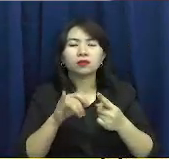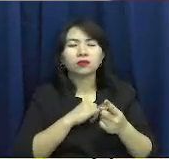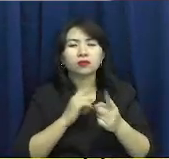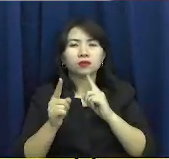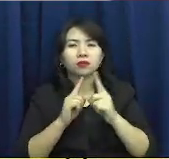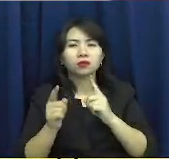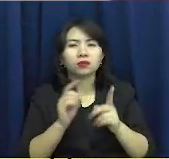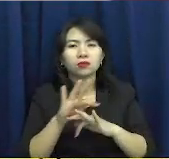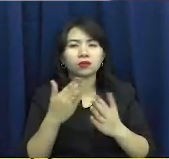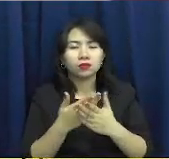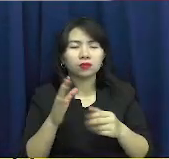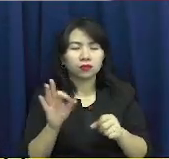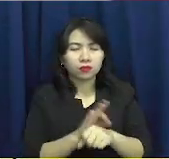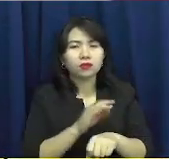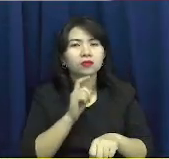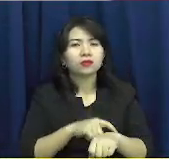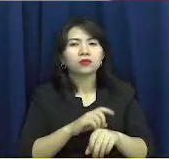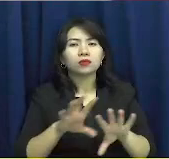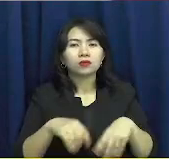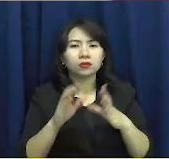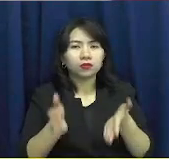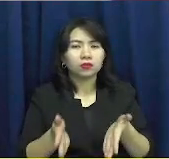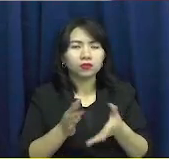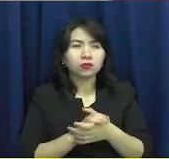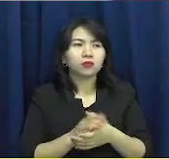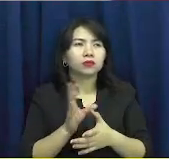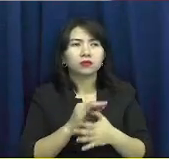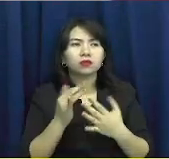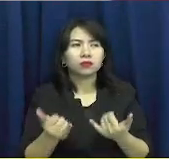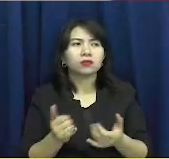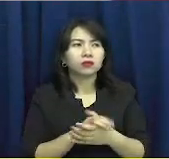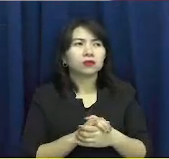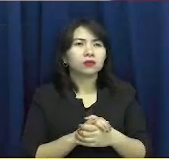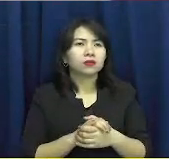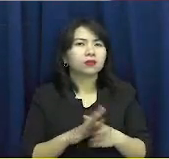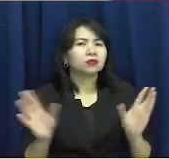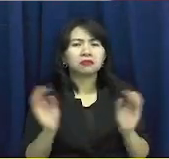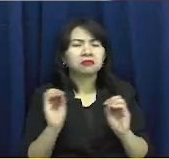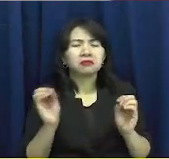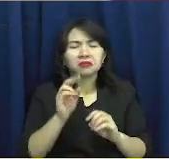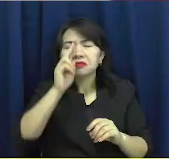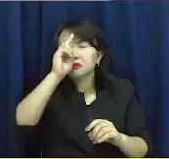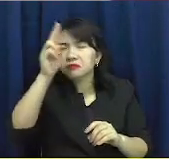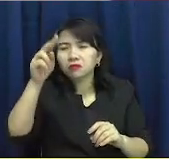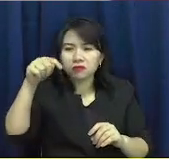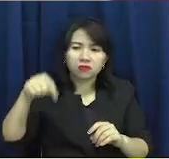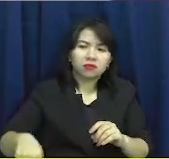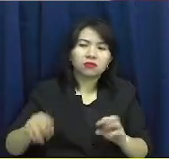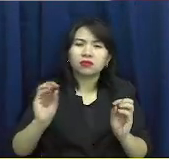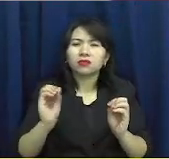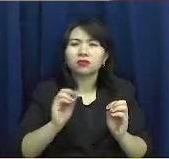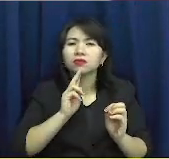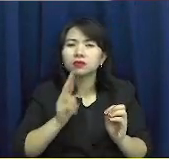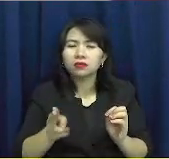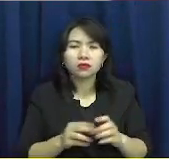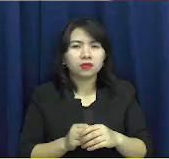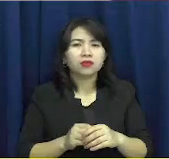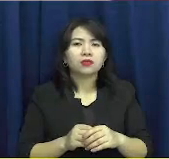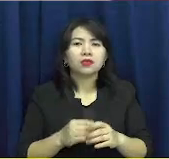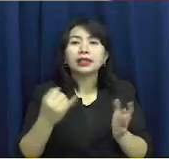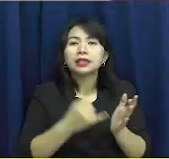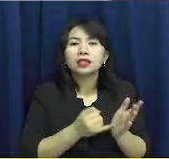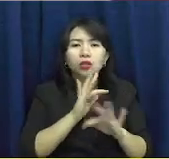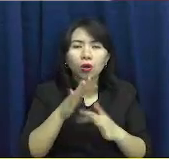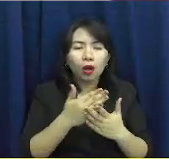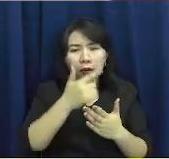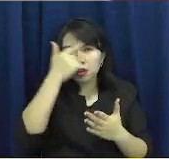staff . You see, ang katagangan namin dito, walang gwapo sa atin dito. Kung hindi dahil sa ministry, walang gwapo